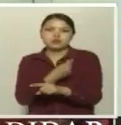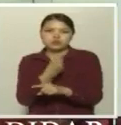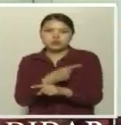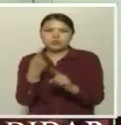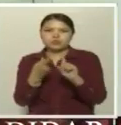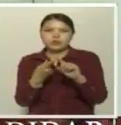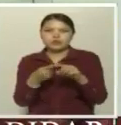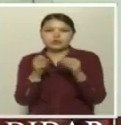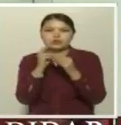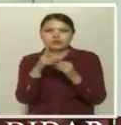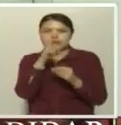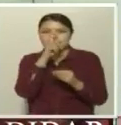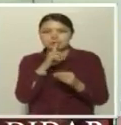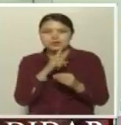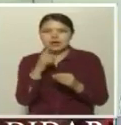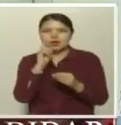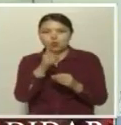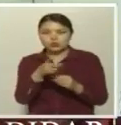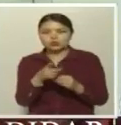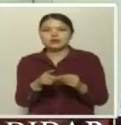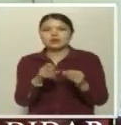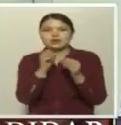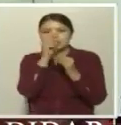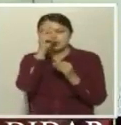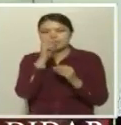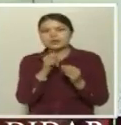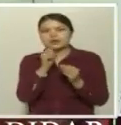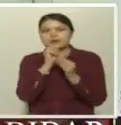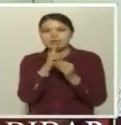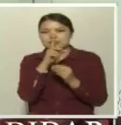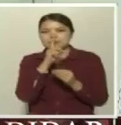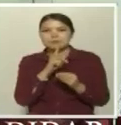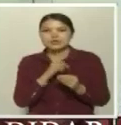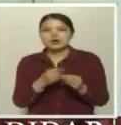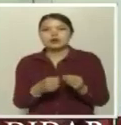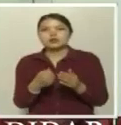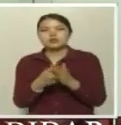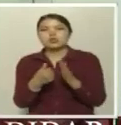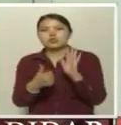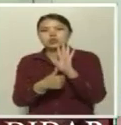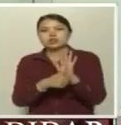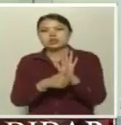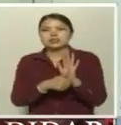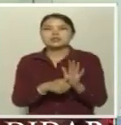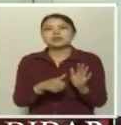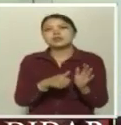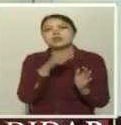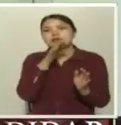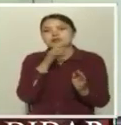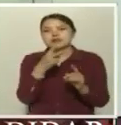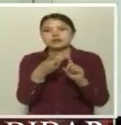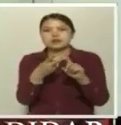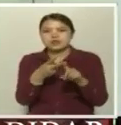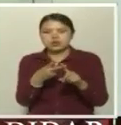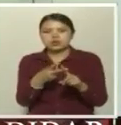Бірінші 12 айға бір жасқа толған кезде 12 ай жасында, және 6 жаста бірінші класқа баратын кезде екінші